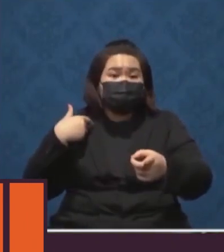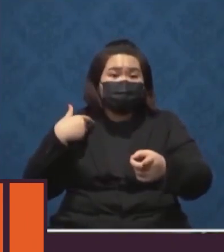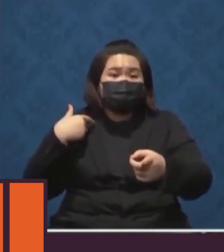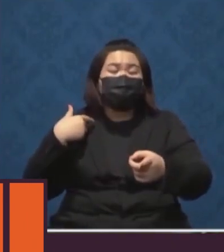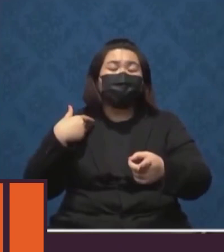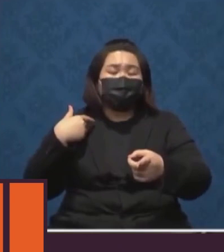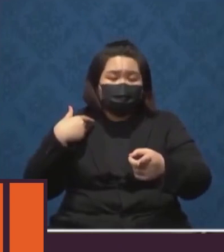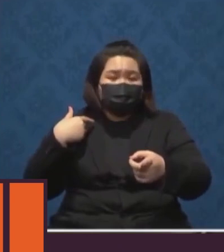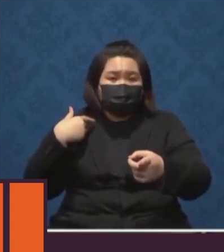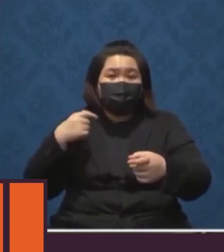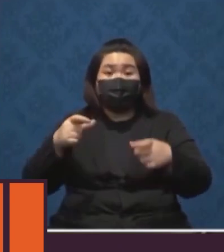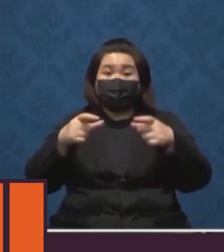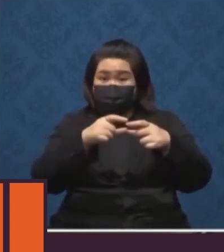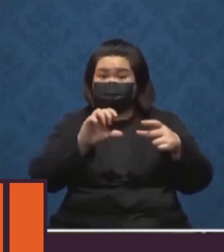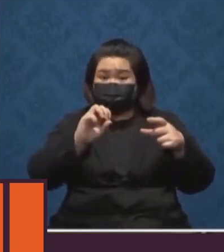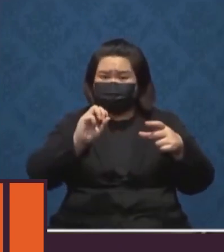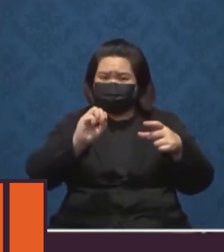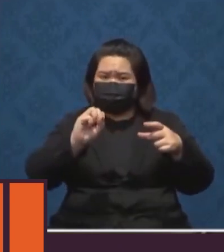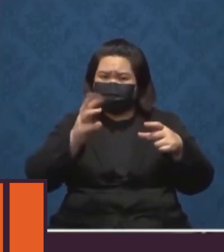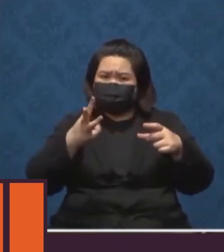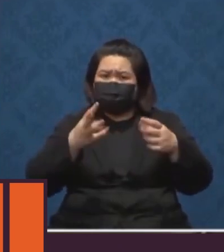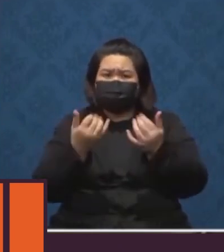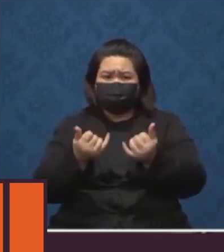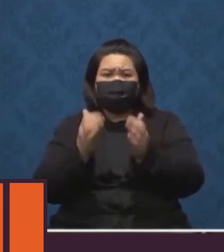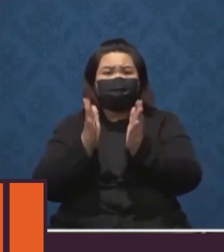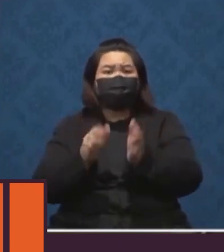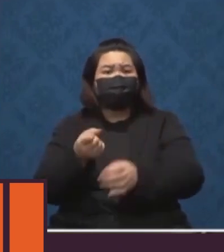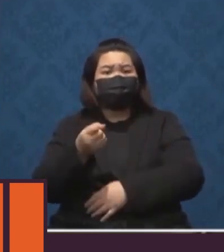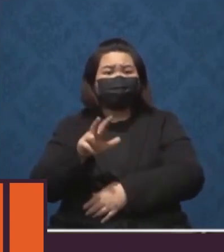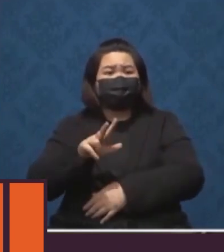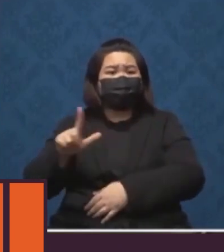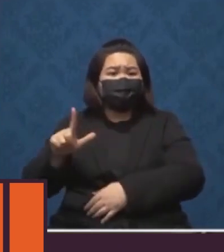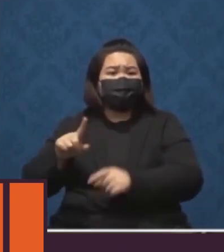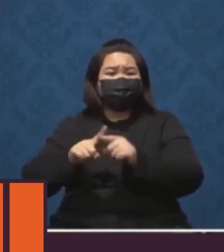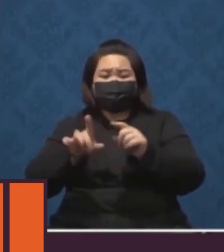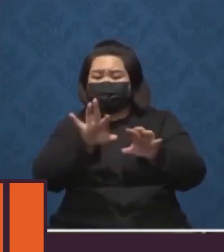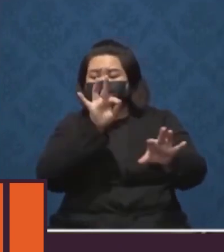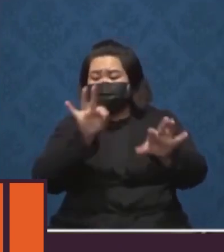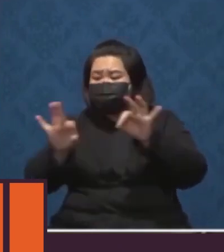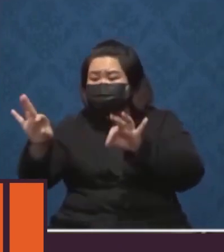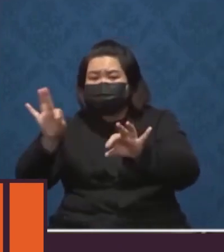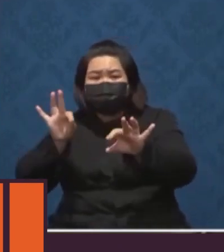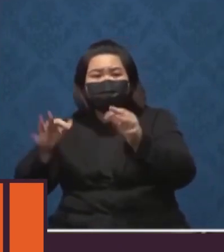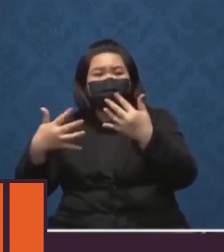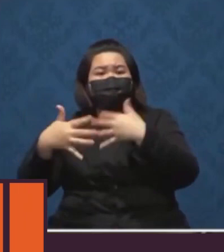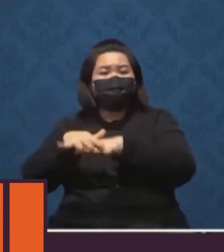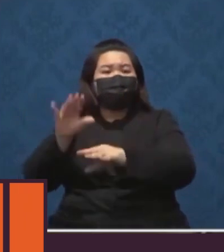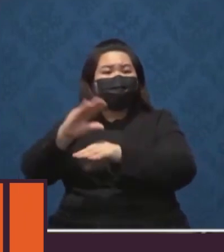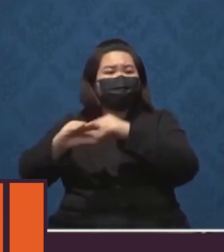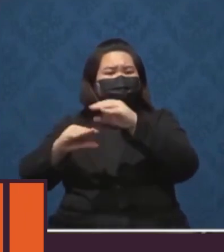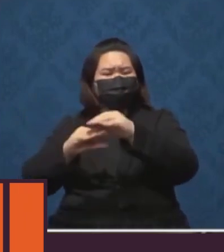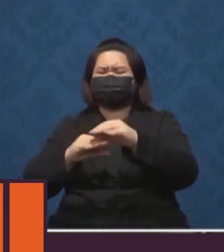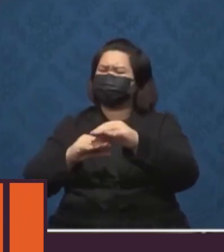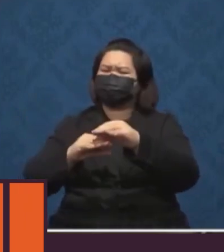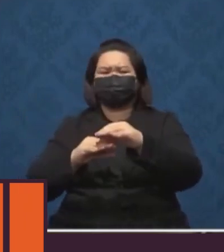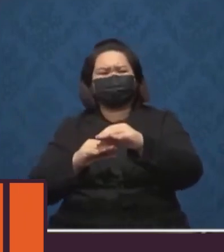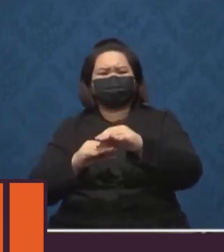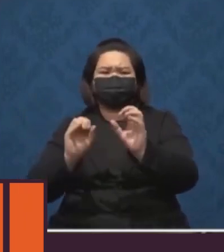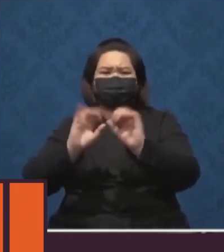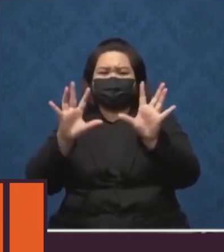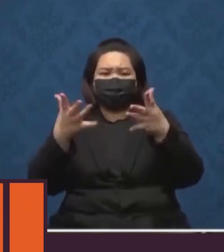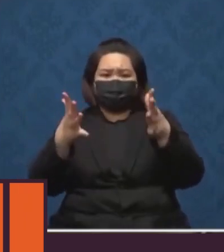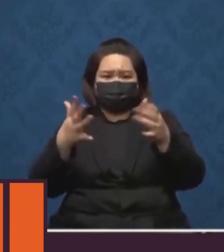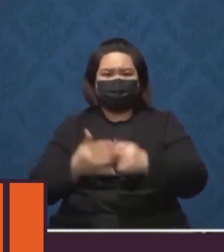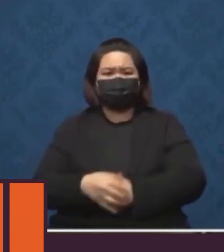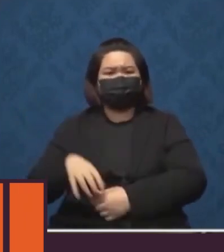ู้ถอบตรสวัริการแล shrimp ถประมาณ 13 ลานคนแต่การคดเลือกผทเข้โคมการก็ยังไมชดเจนซึทางหนวยงาน